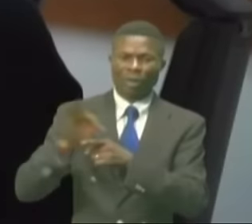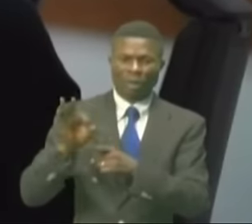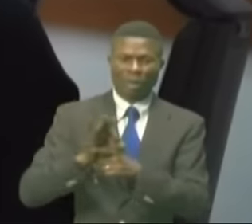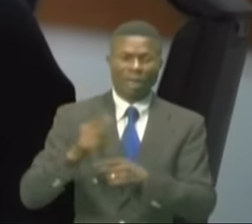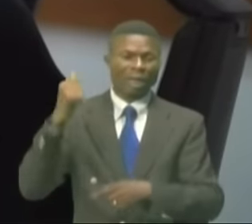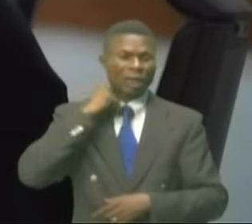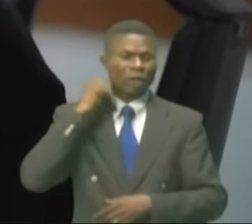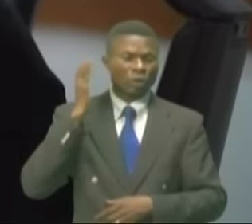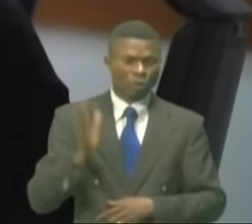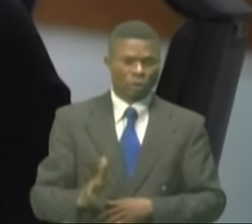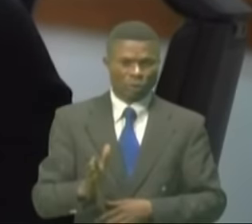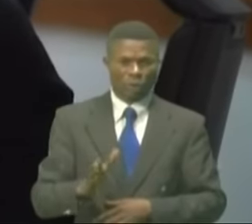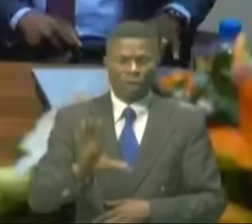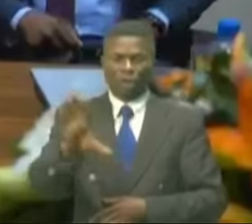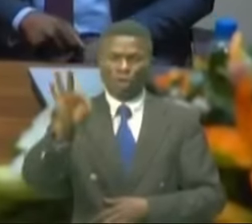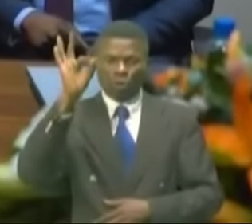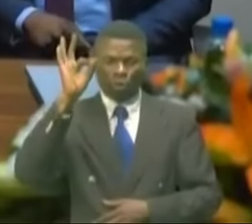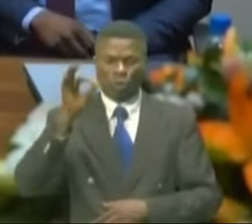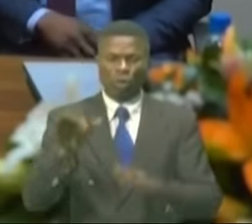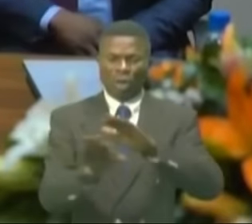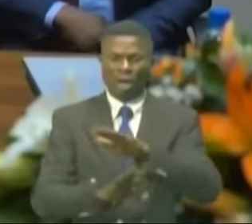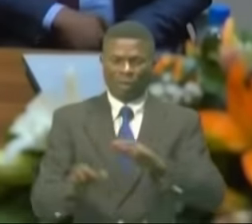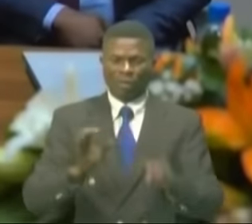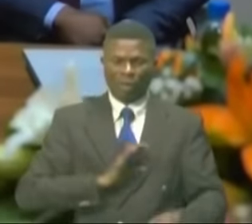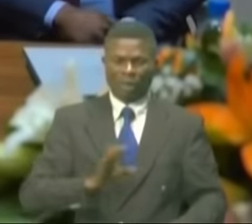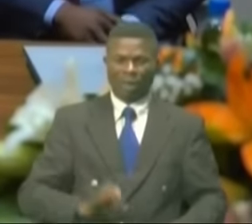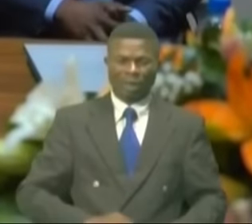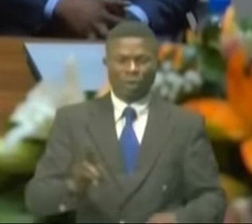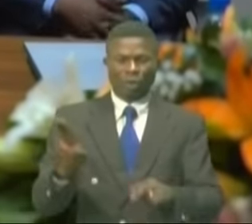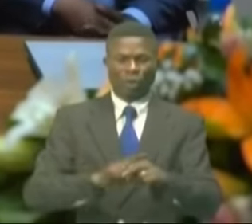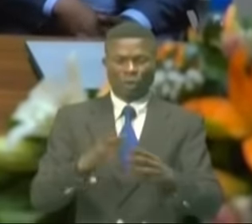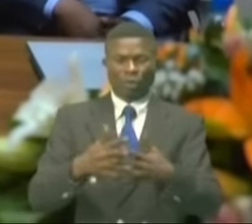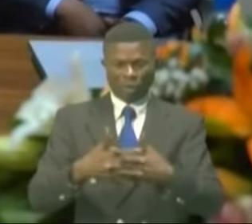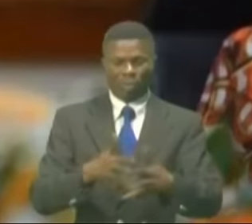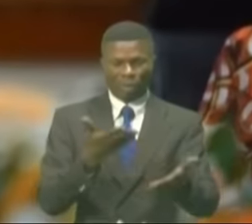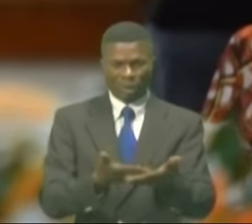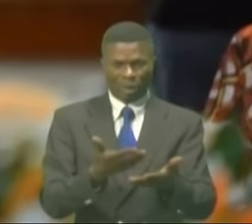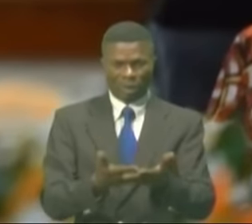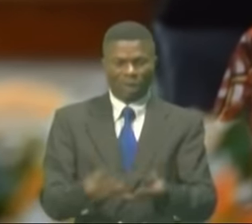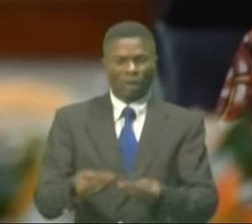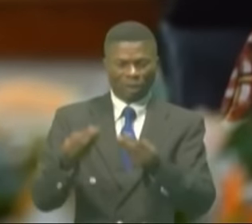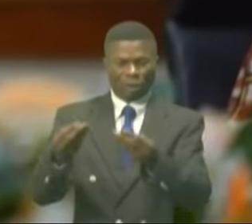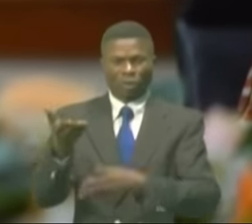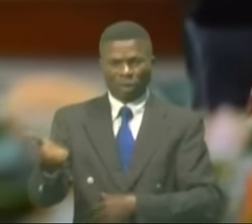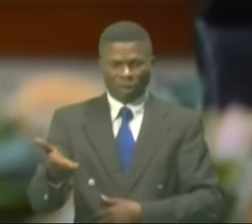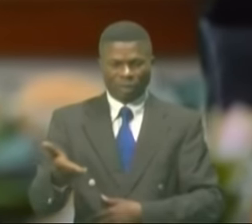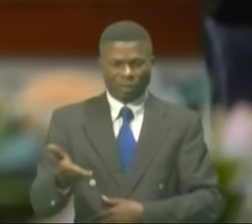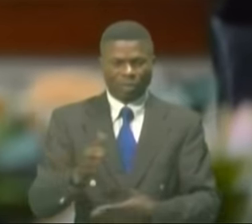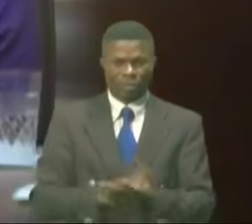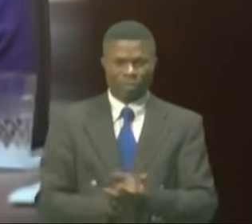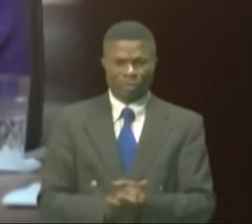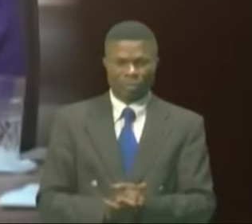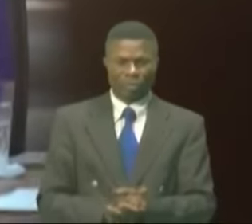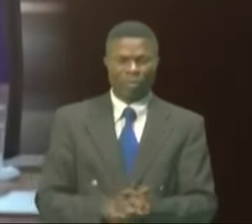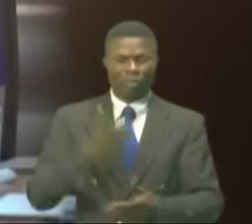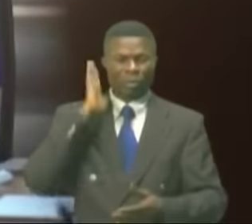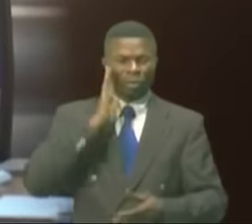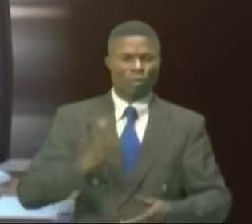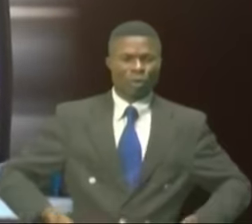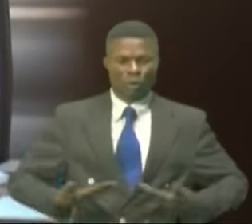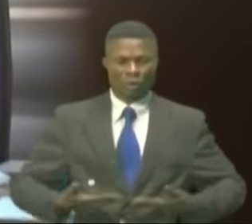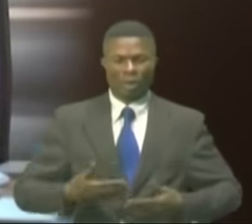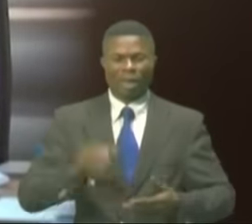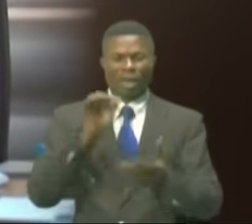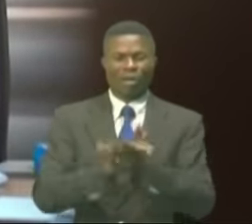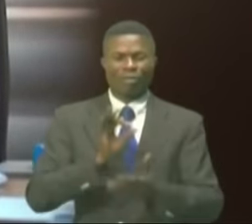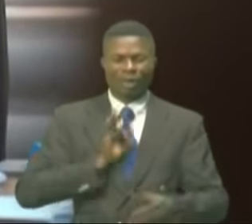médecins qui seront désignés par la Fondation pour l'utilisation des appareils mis à disposition. Un pur bonheur pour la distinguée